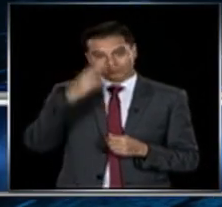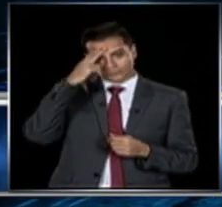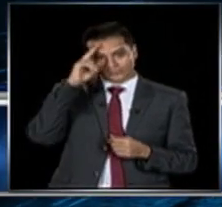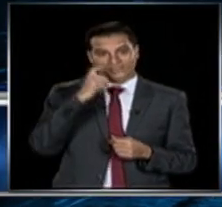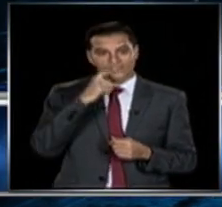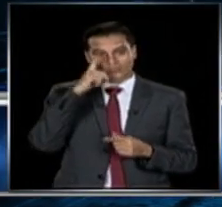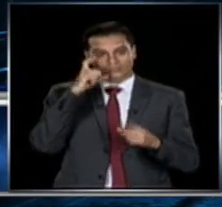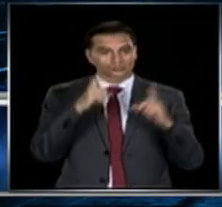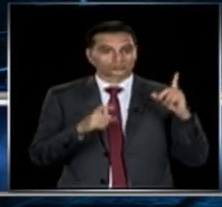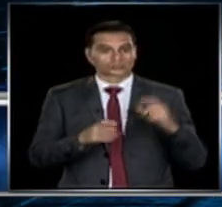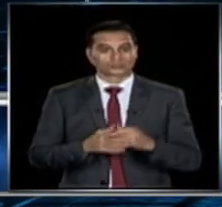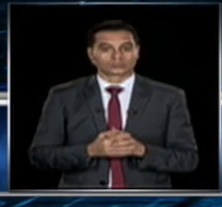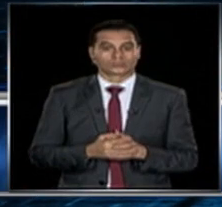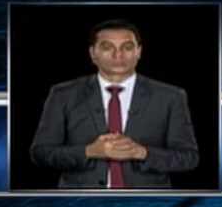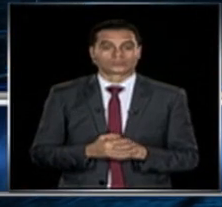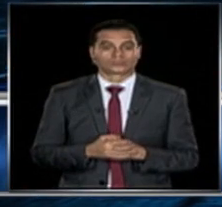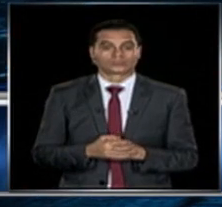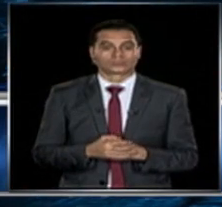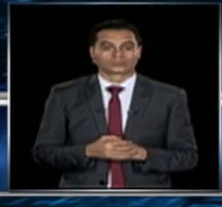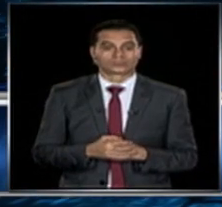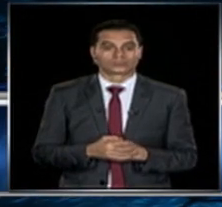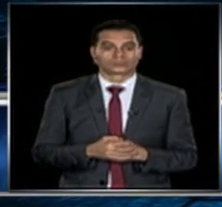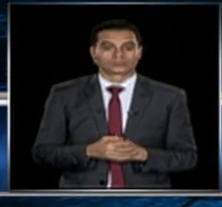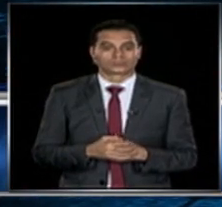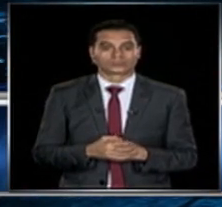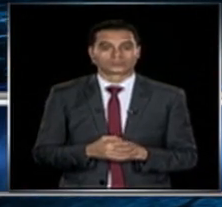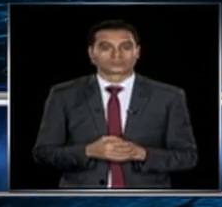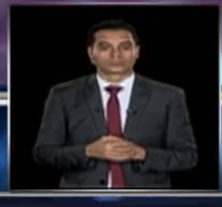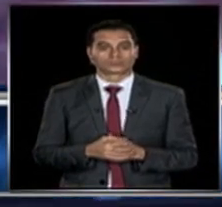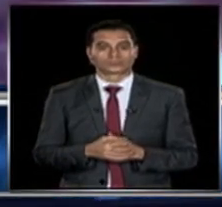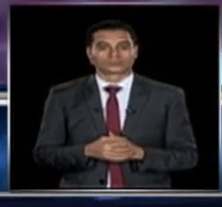من هي الفنانة في الصورة؟